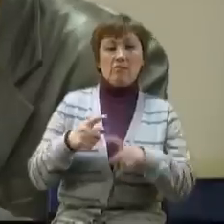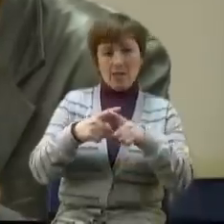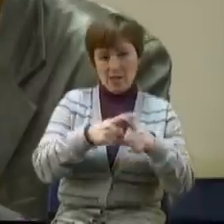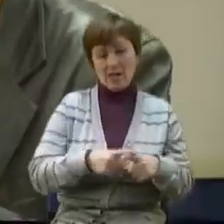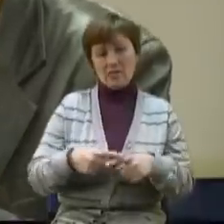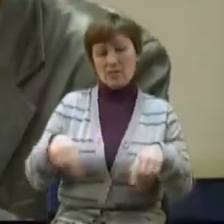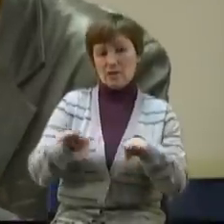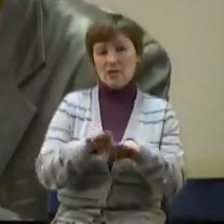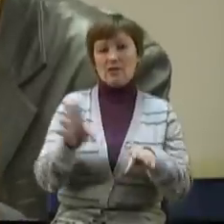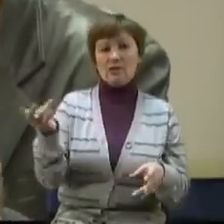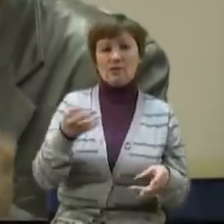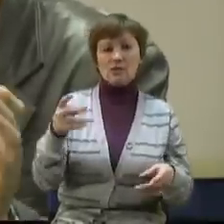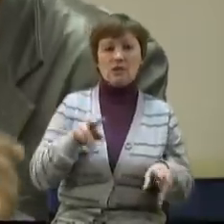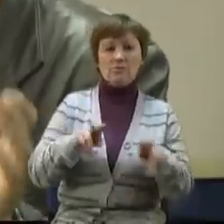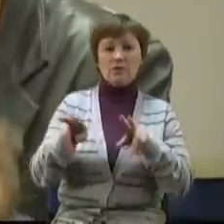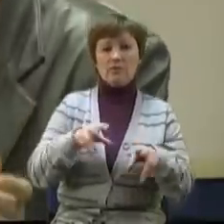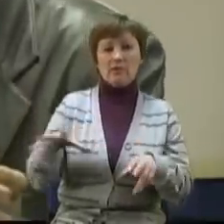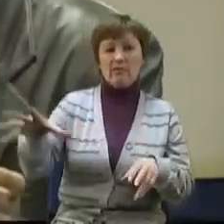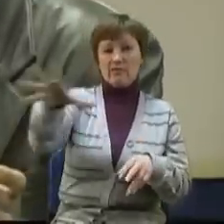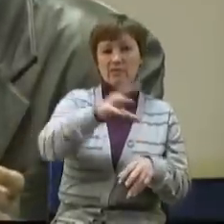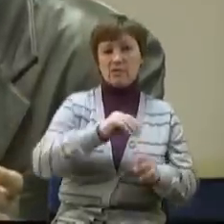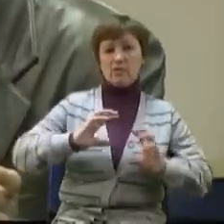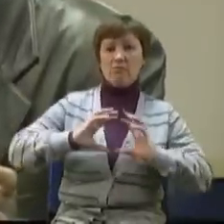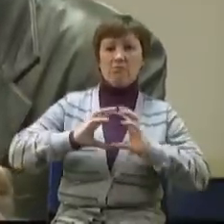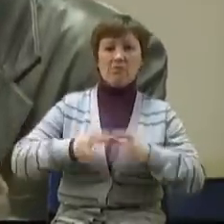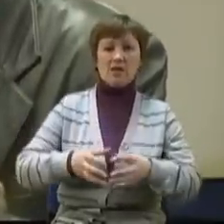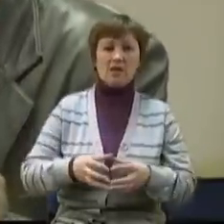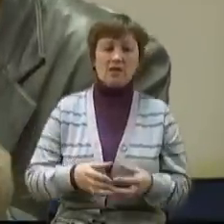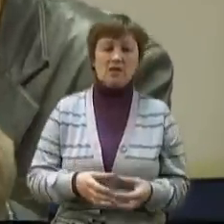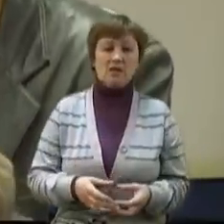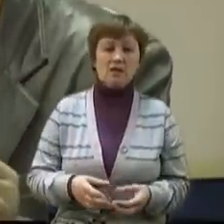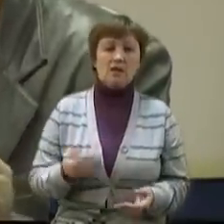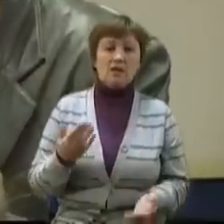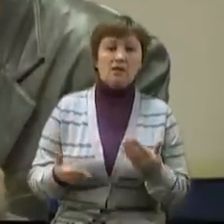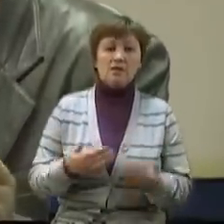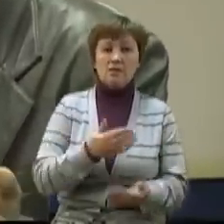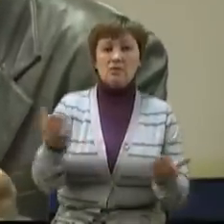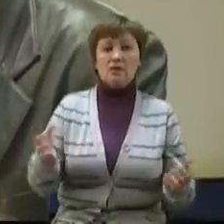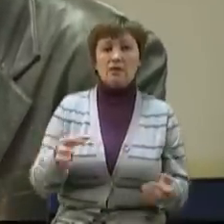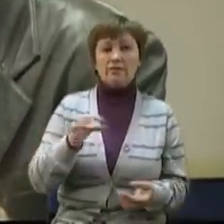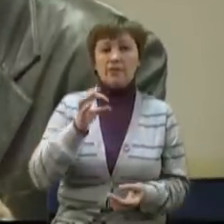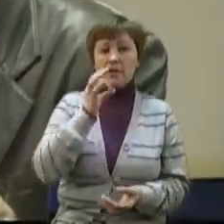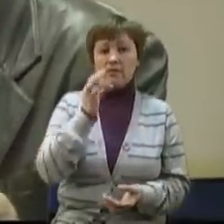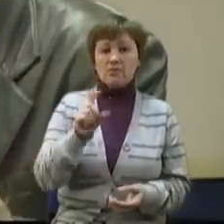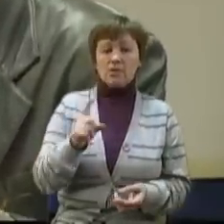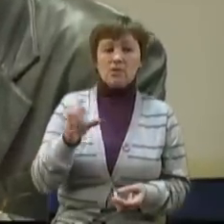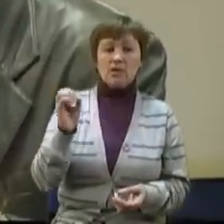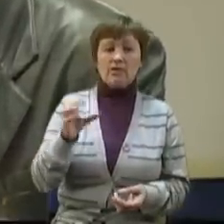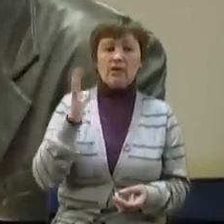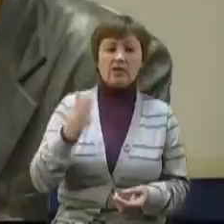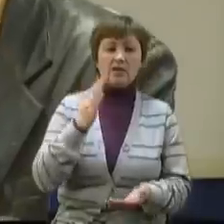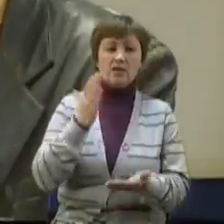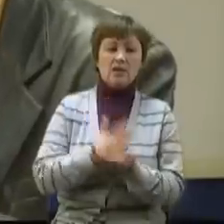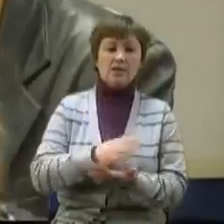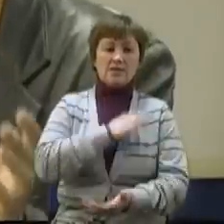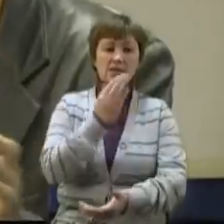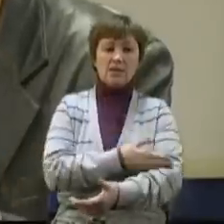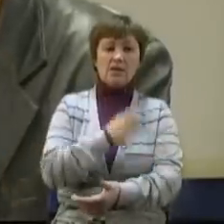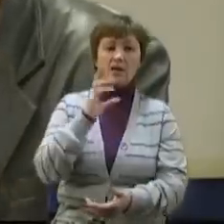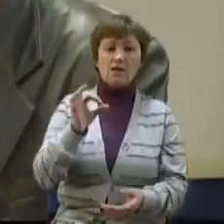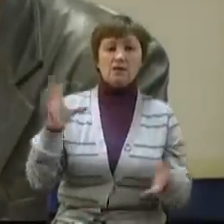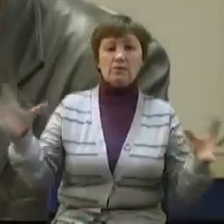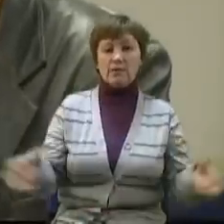нужно проповедовать, в общем-то, во всем мире. И если мы говорим, что Евангелие есть сила ко спасению